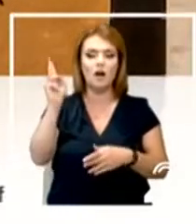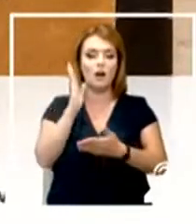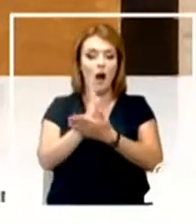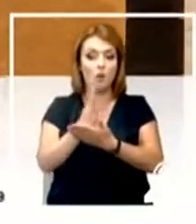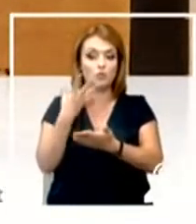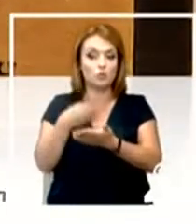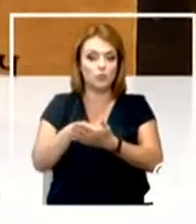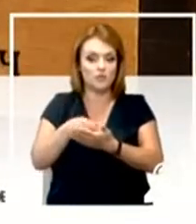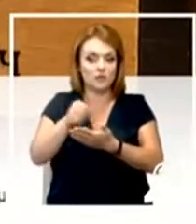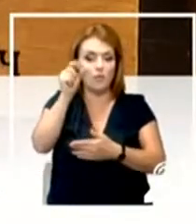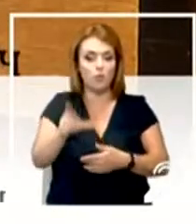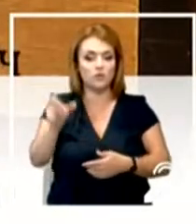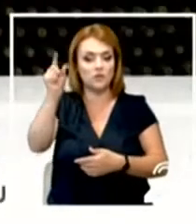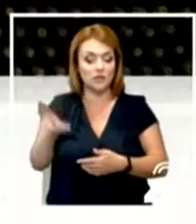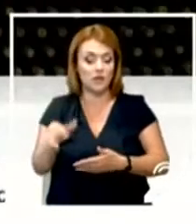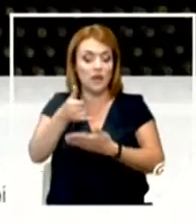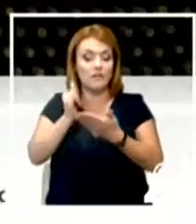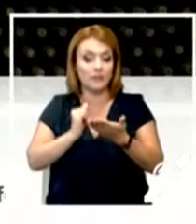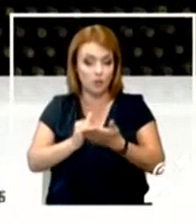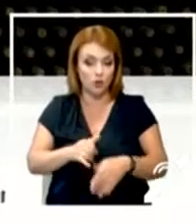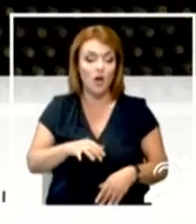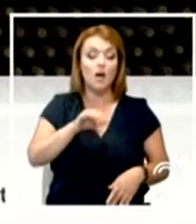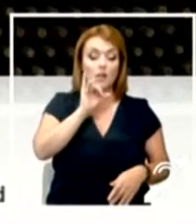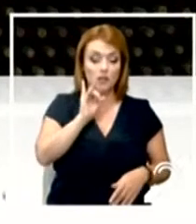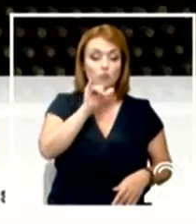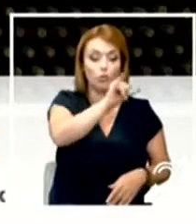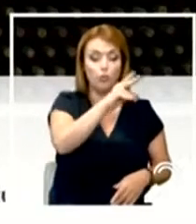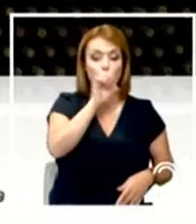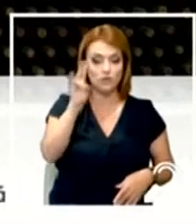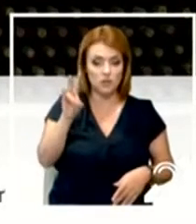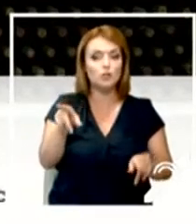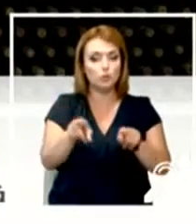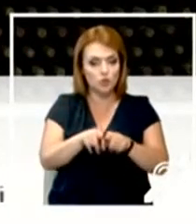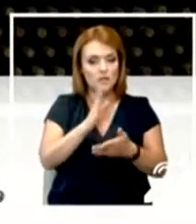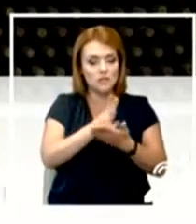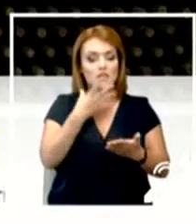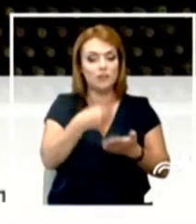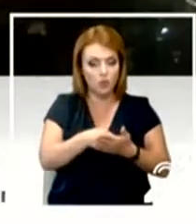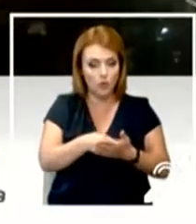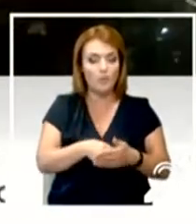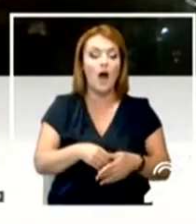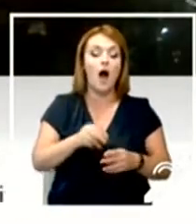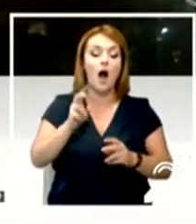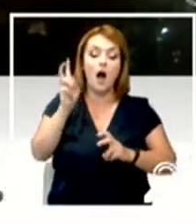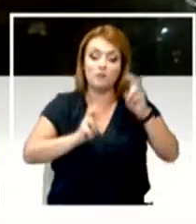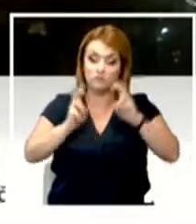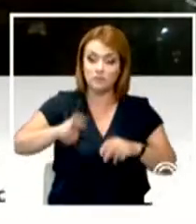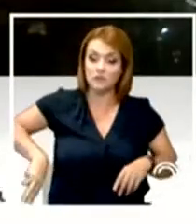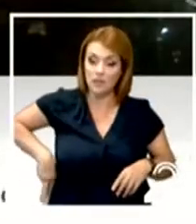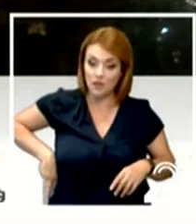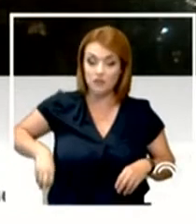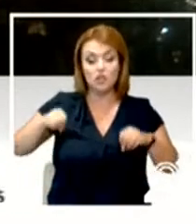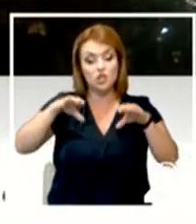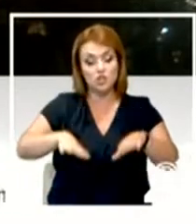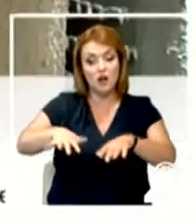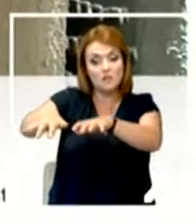de Stat, avea o colecție de vinuri în pivnițele de la Cricova. Nu se știe însă dacă și aceasta a ajuns în depozitele